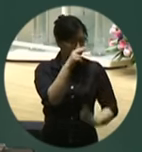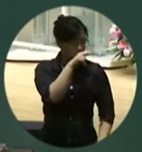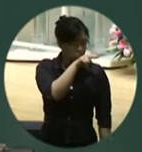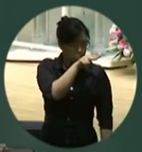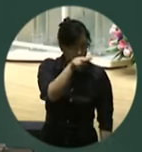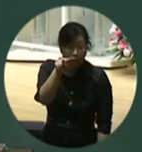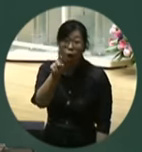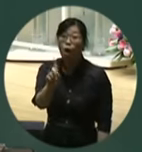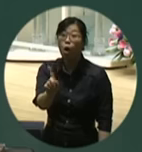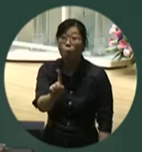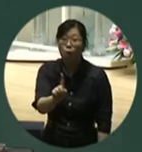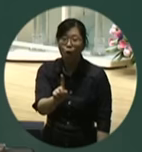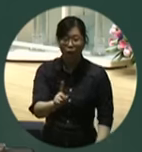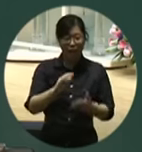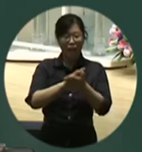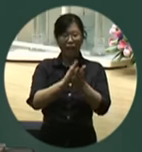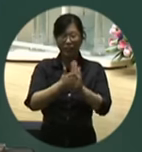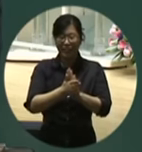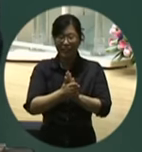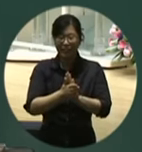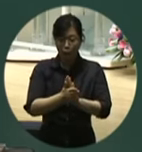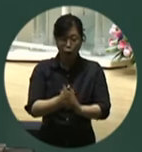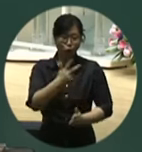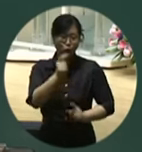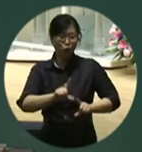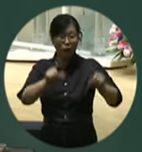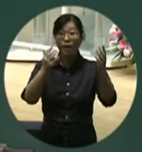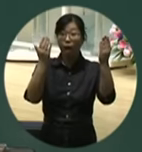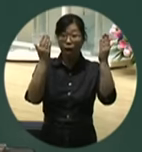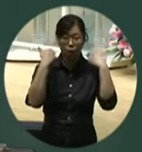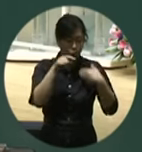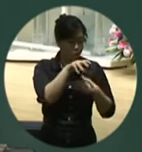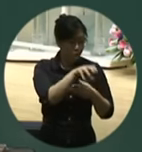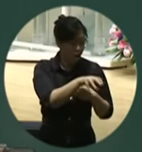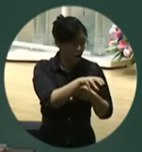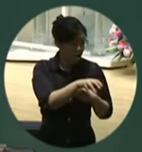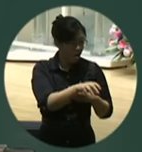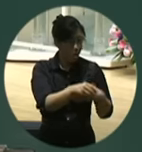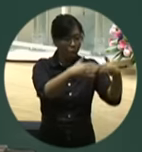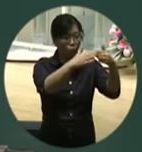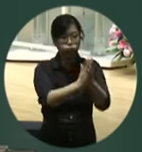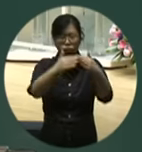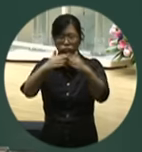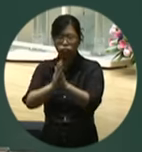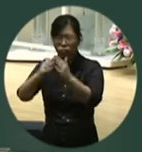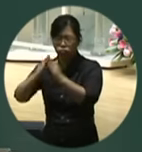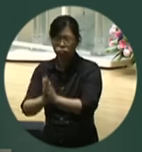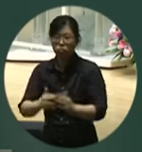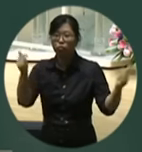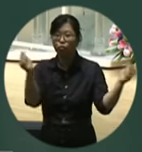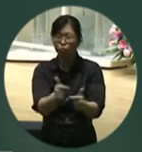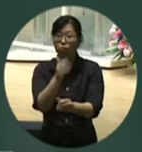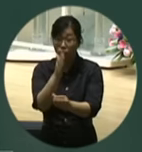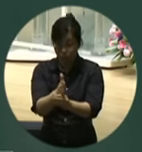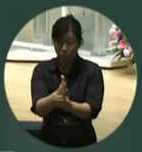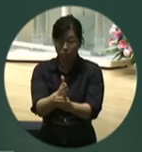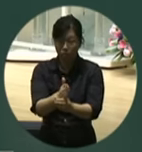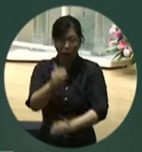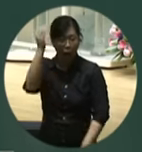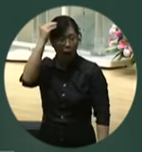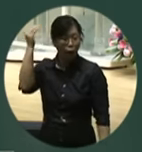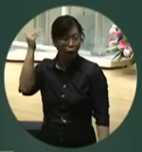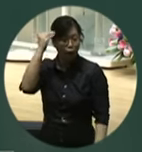주일학교는 거의 없습니다. So right now, almost all the churches of the world are closing down their Sunday schools. 예, 한국 교회도 주일학교